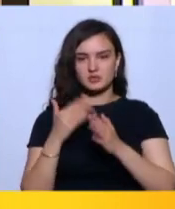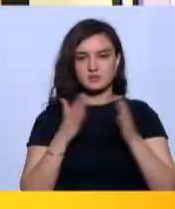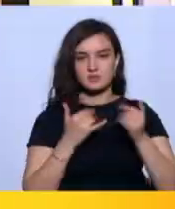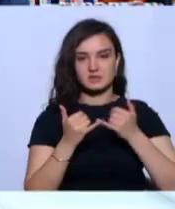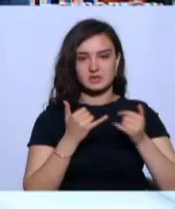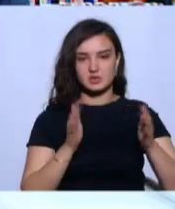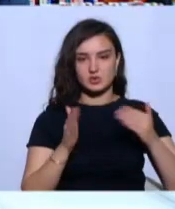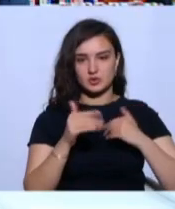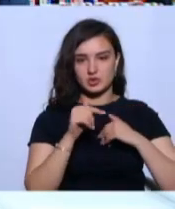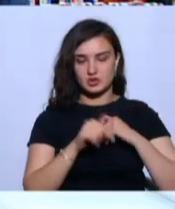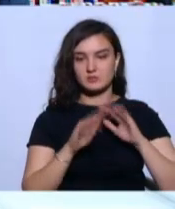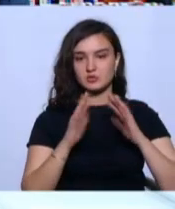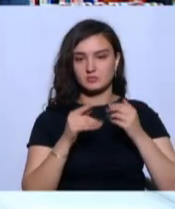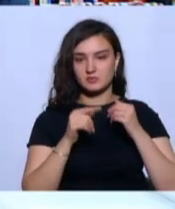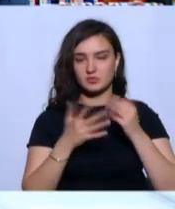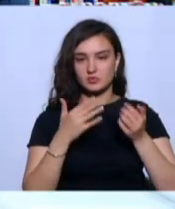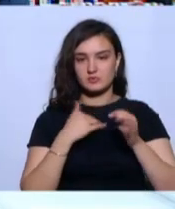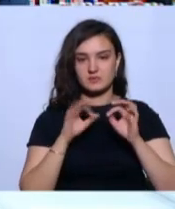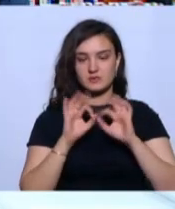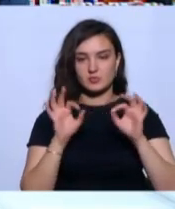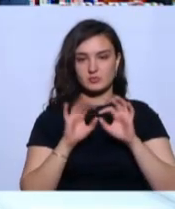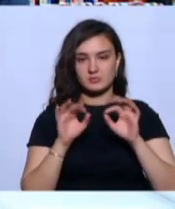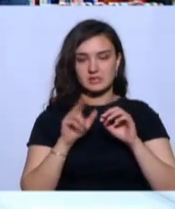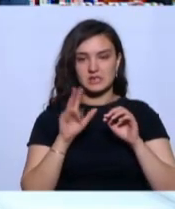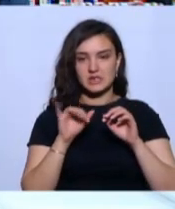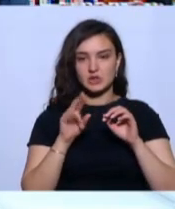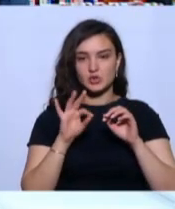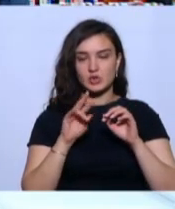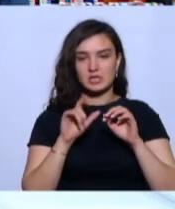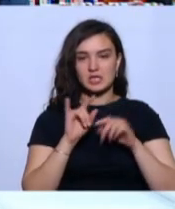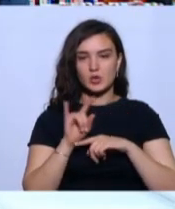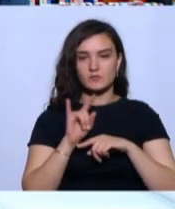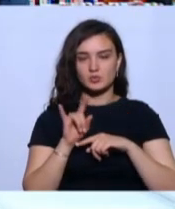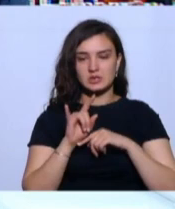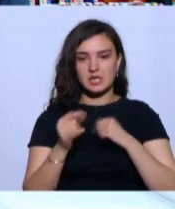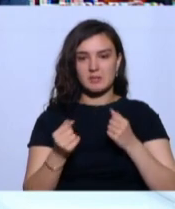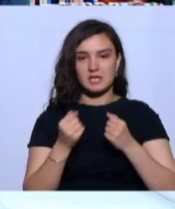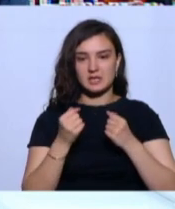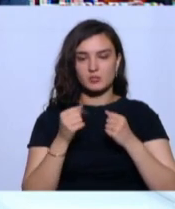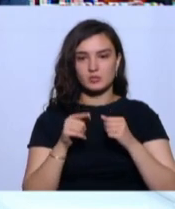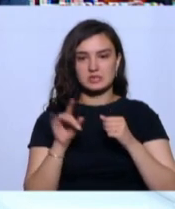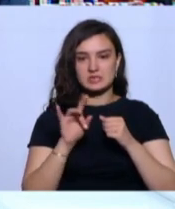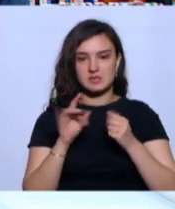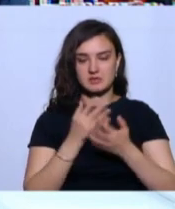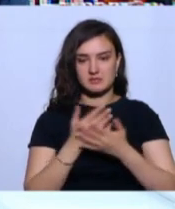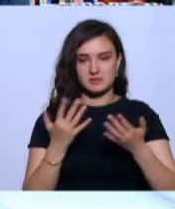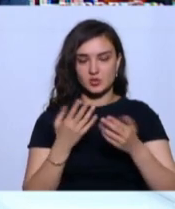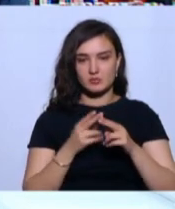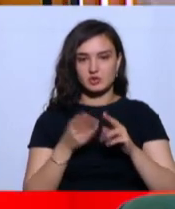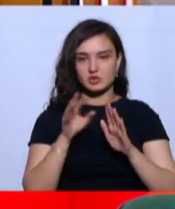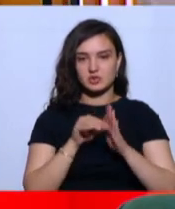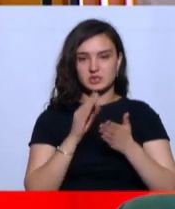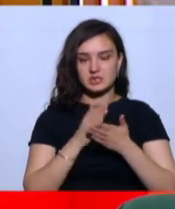ყვითელ ზონაში. და ამ შემთხვევაში, თუ ჩვენ ლაპარაკობთ ჰიდროგენიზებულ, ანუ ხელოვნურად გამაგრებულ, გამყარებულ ცხიმებზე, რომელშიც